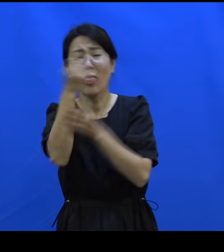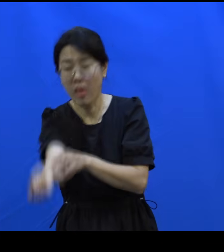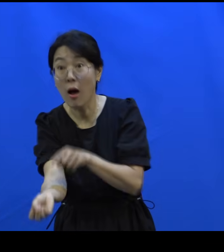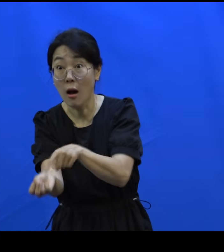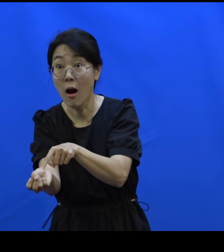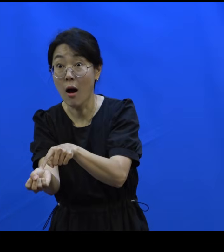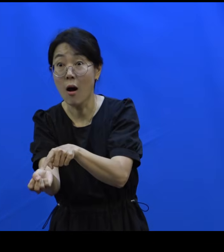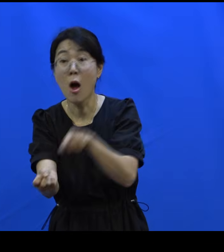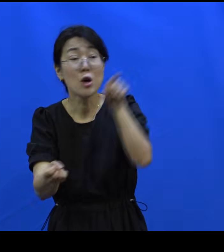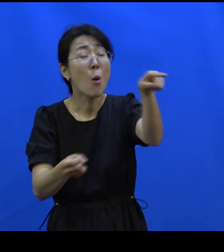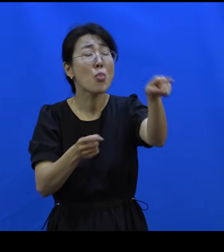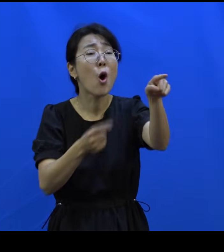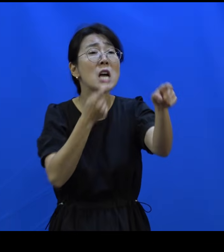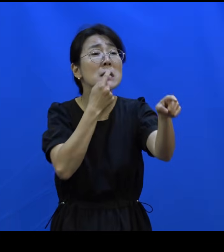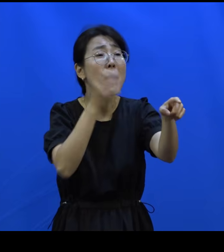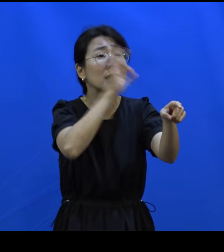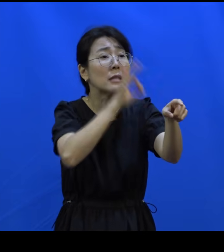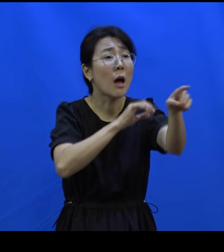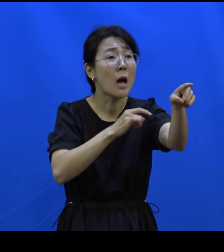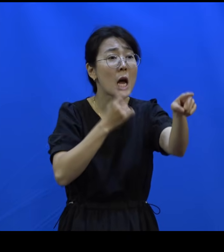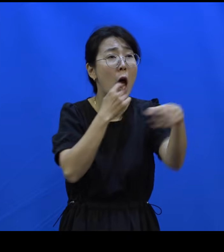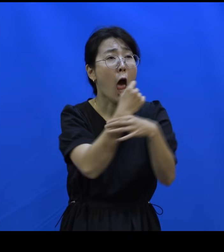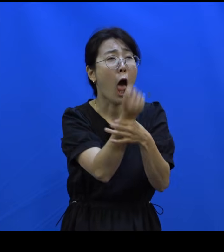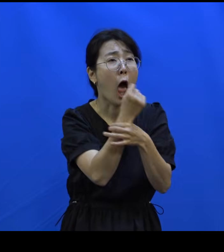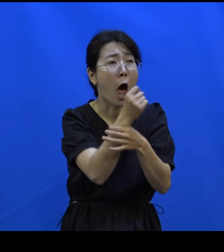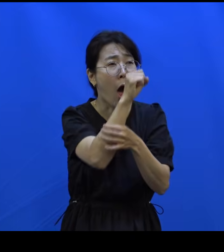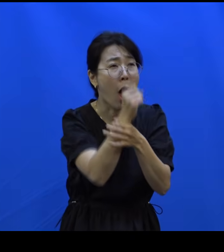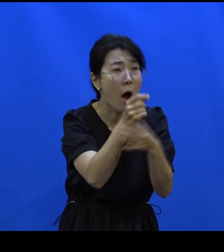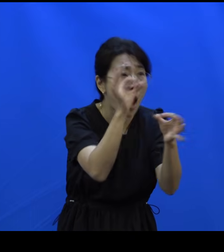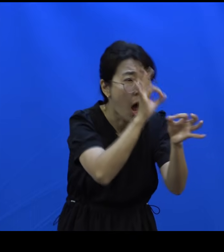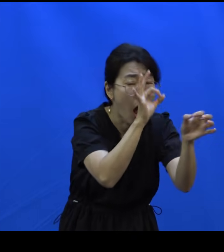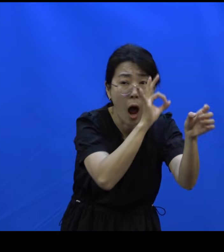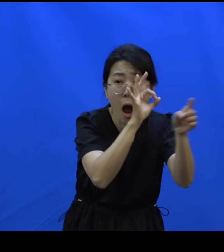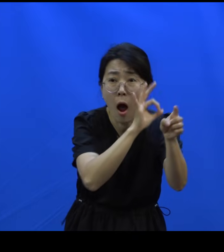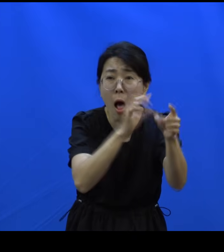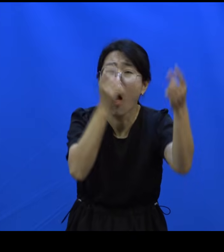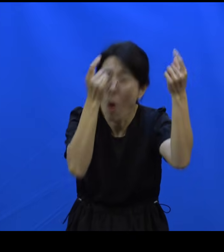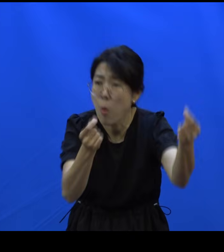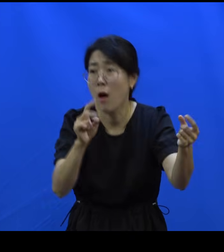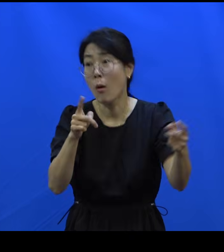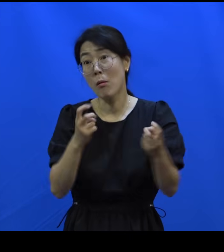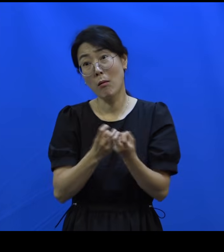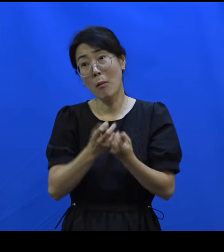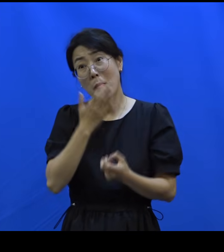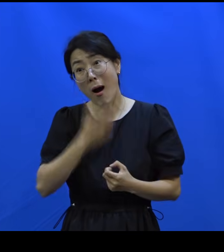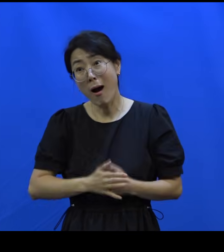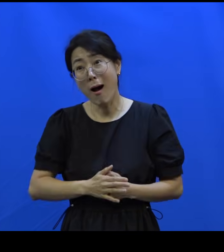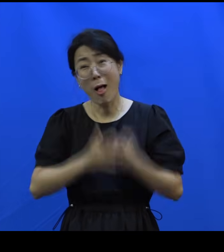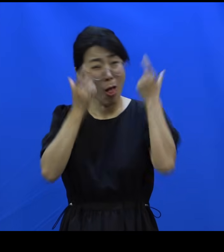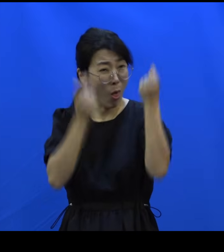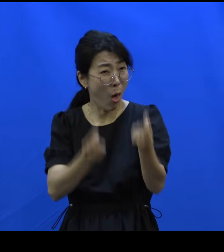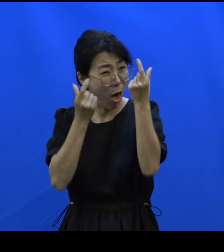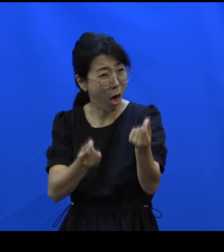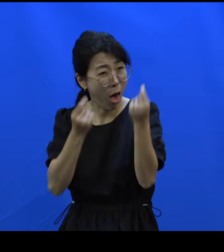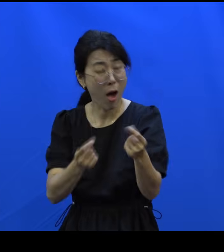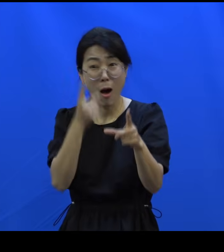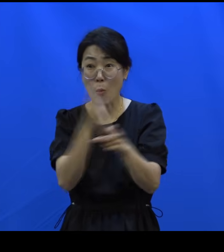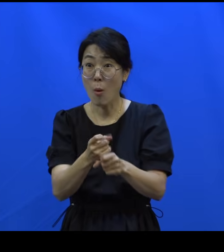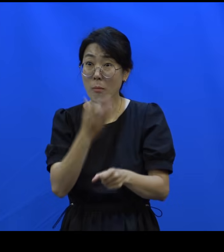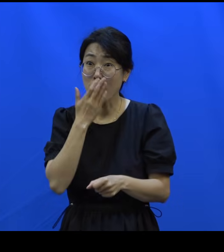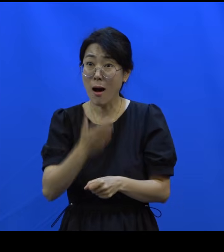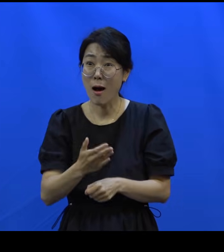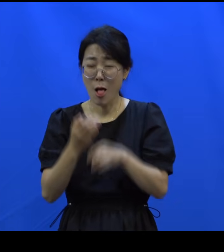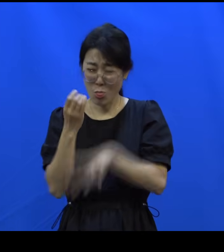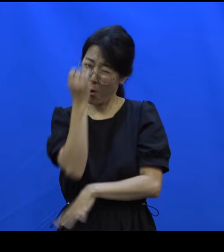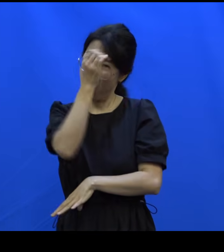그러면 상대의 이도 건강한 이를 빼면 안 돼요. 그걸 이는 이로 하는 건 똑같은